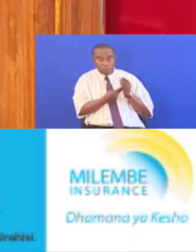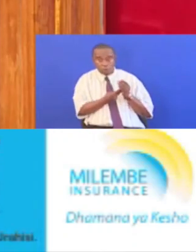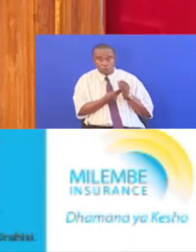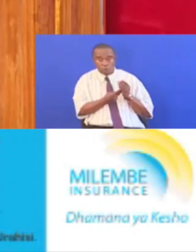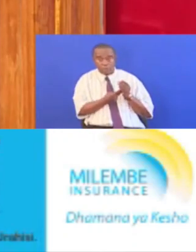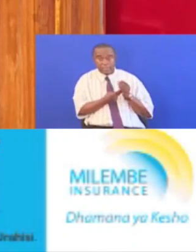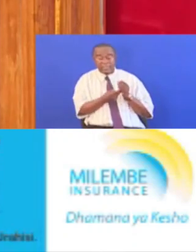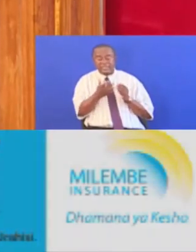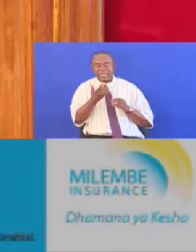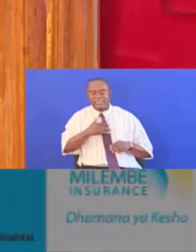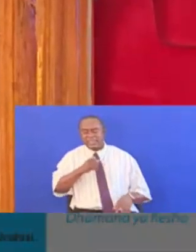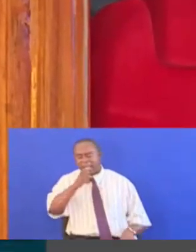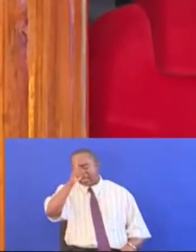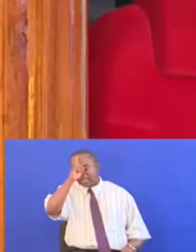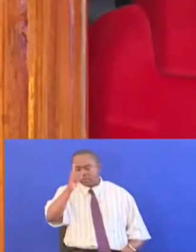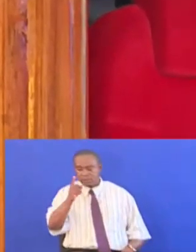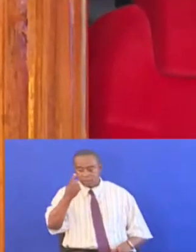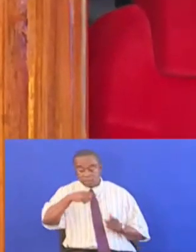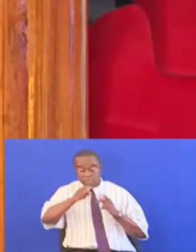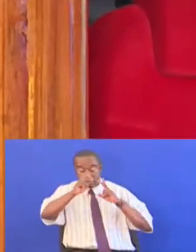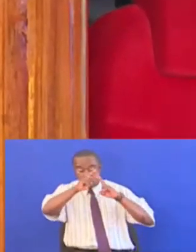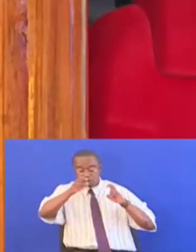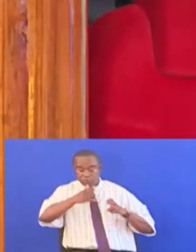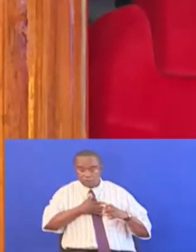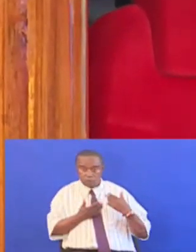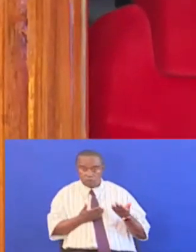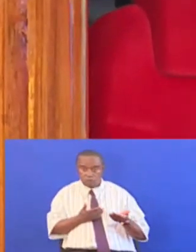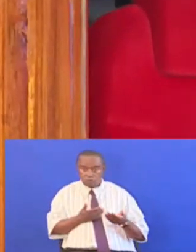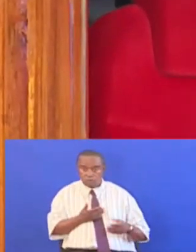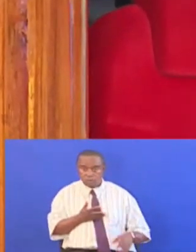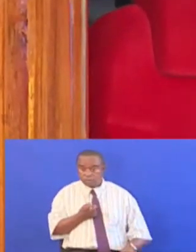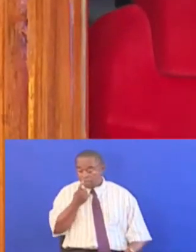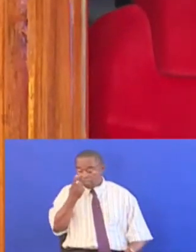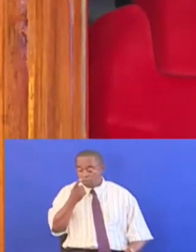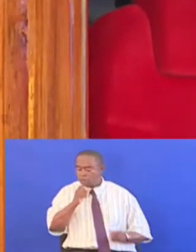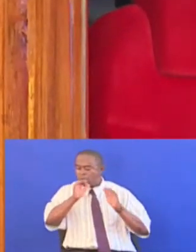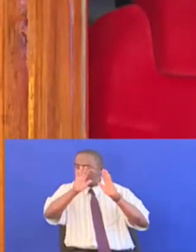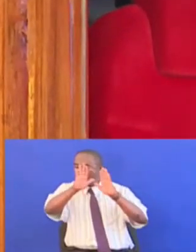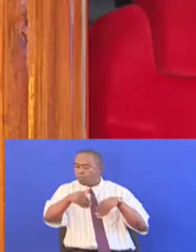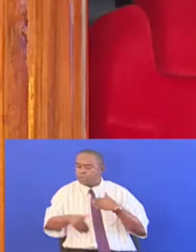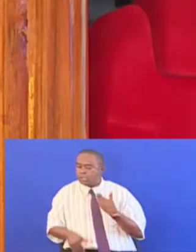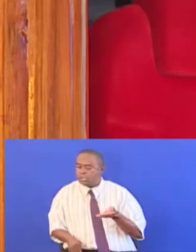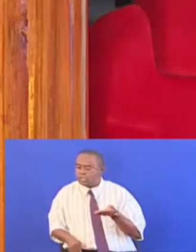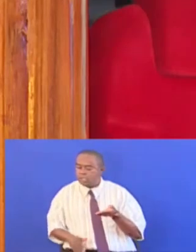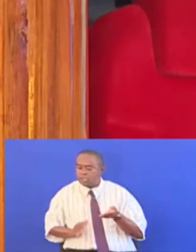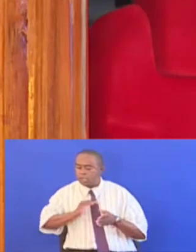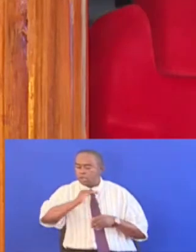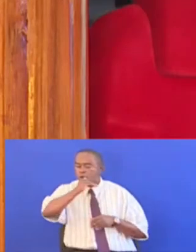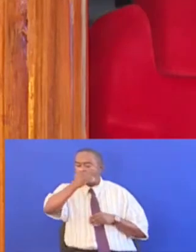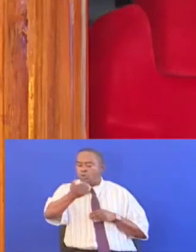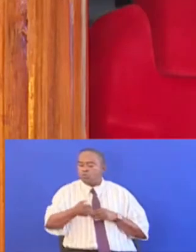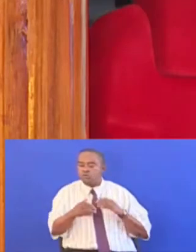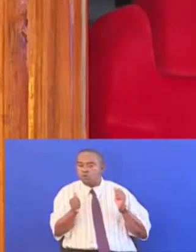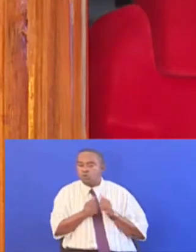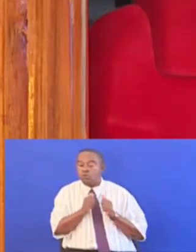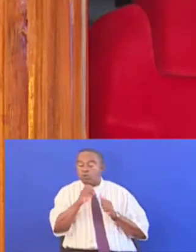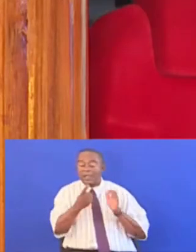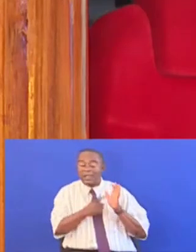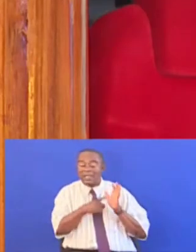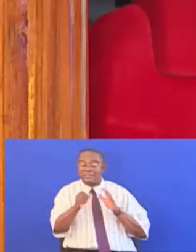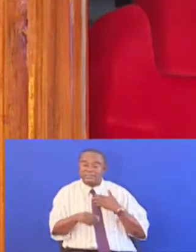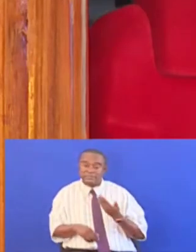emotive issue. Na katika utafiti niliofanya nimeona kwamba bunge Oktoba mwaka